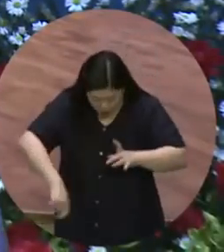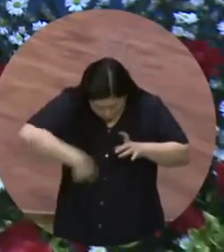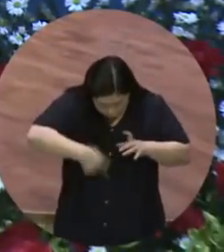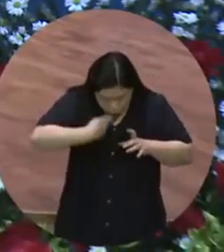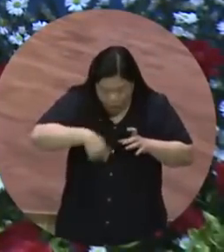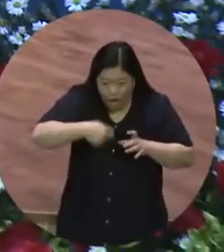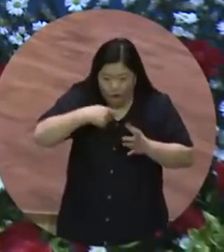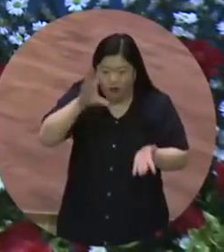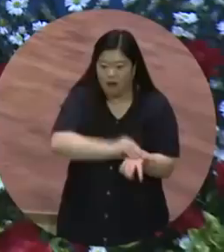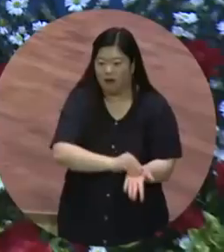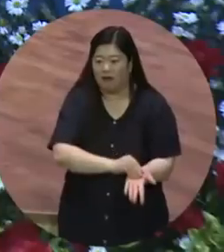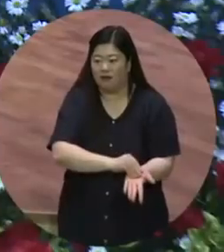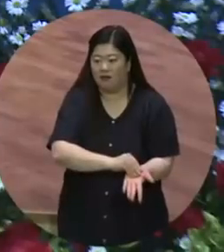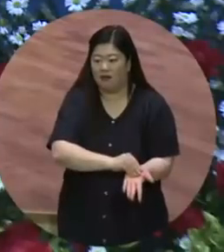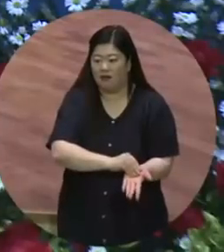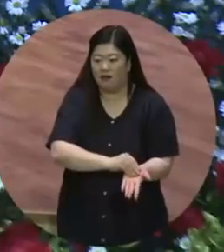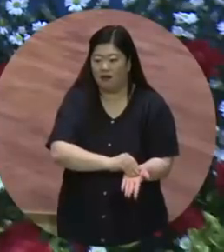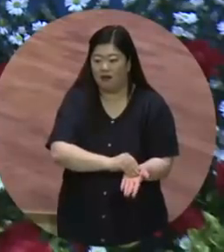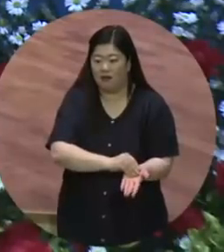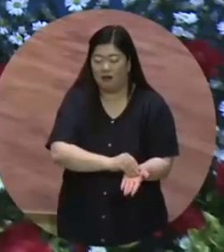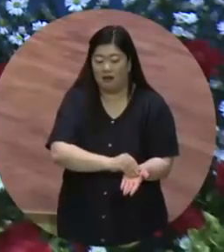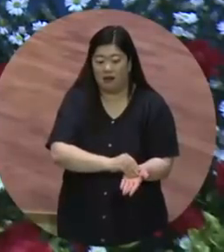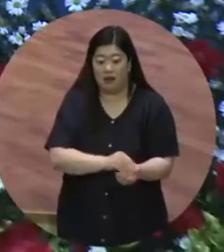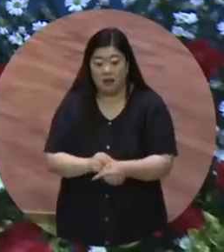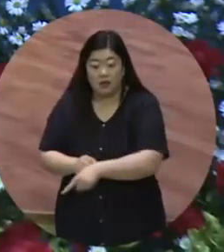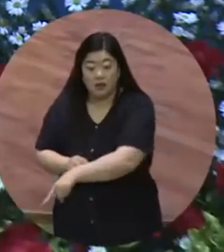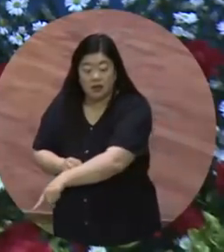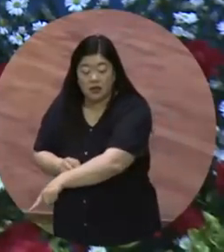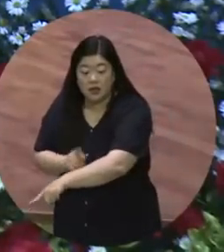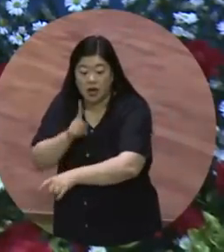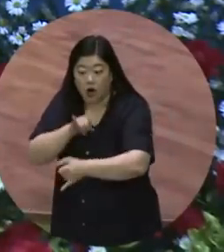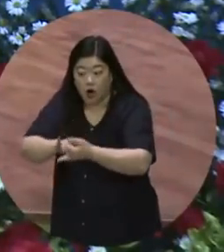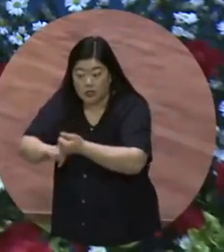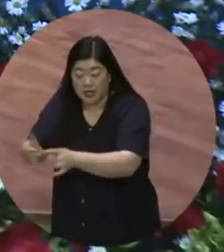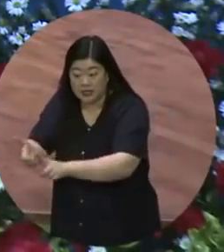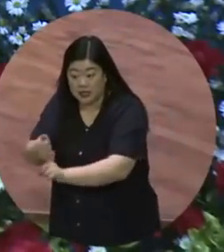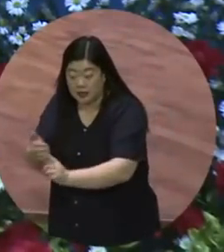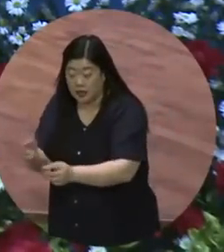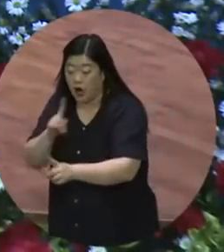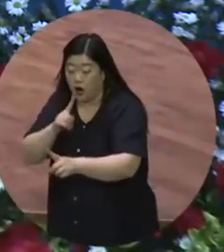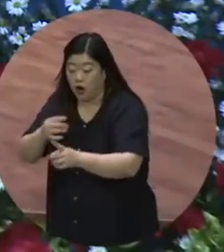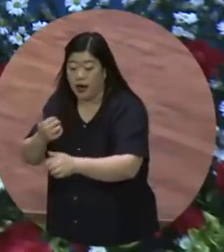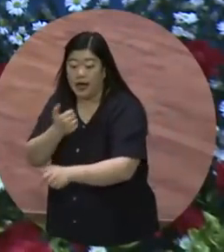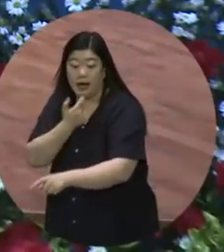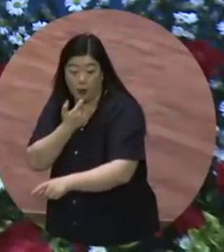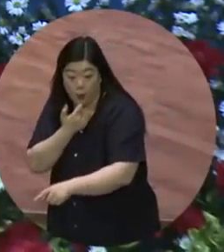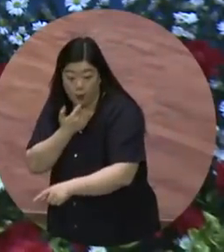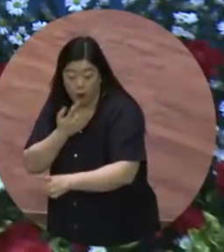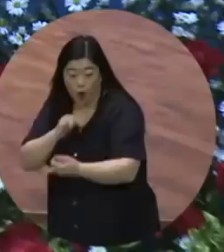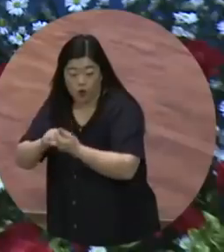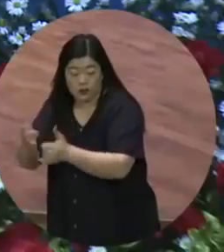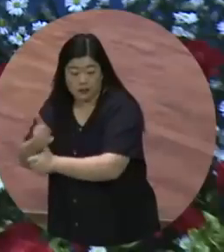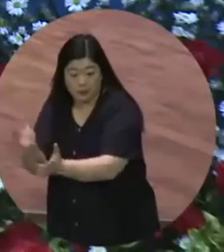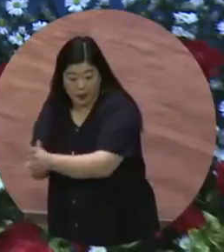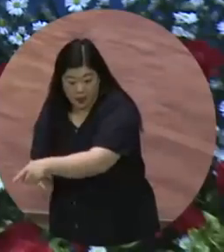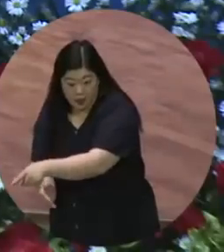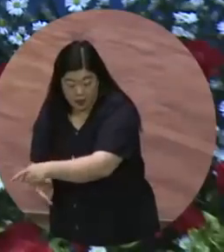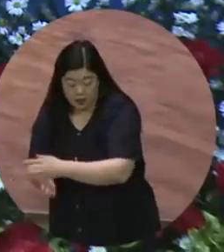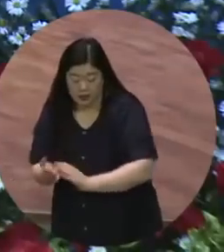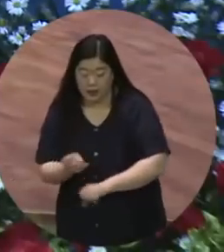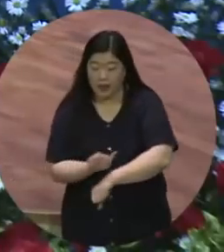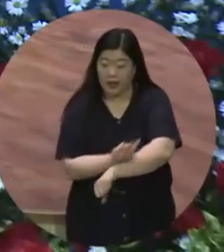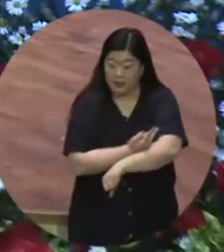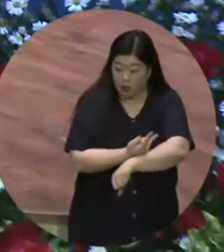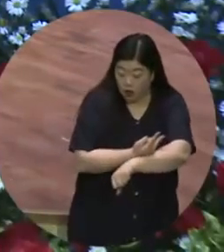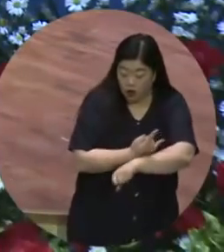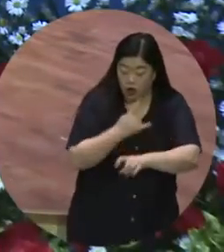보세요. 은약을 잡은 사람하고 차원이 틀리잖아요. 언약 잡은 사람은요, 언약에 관심이 많고,